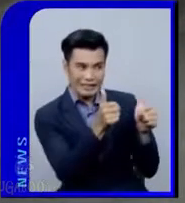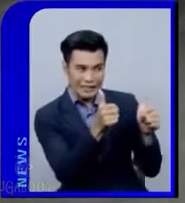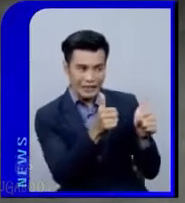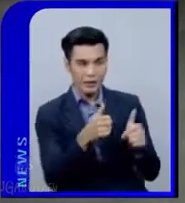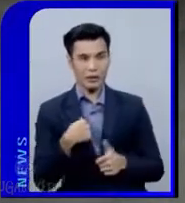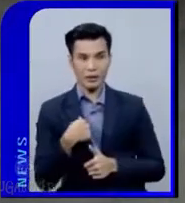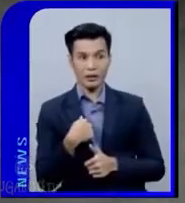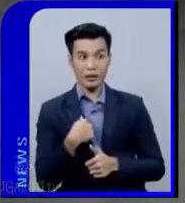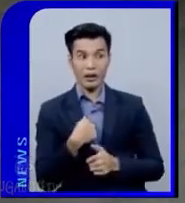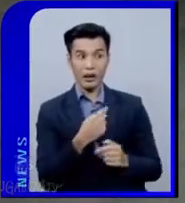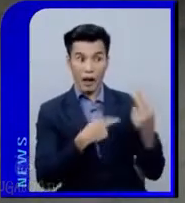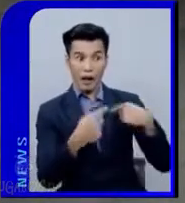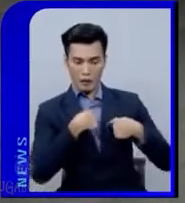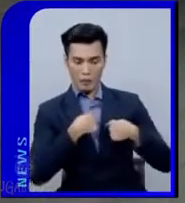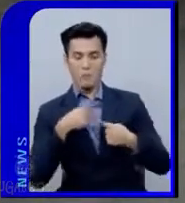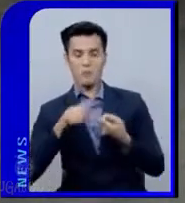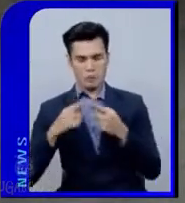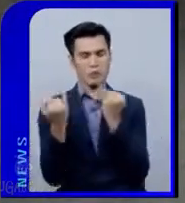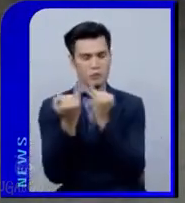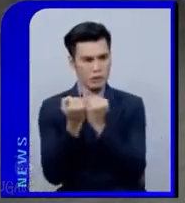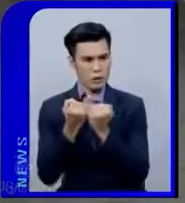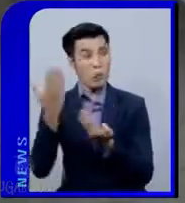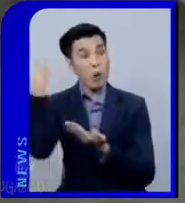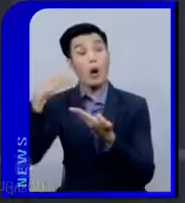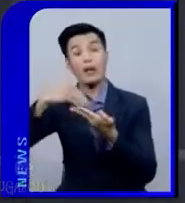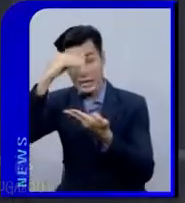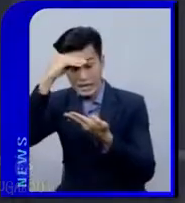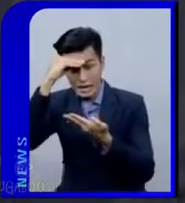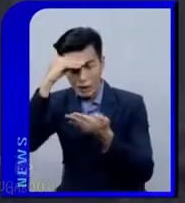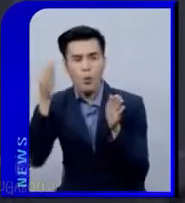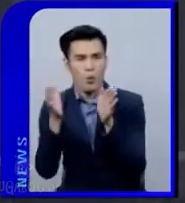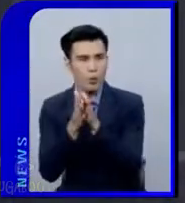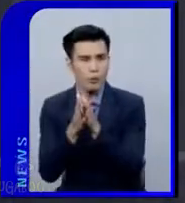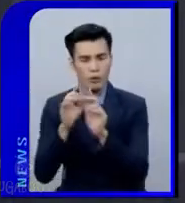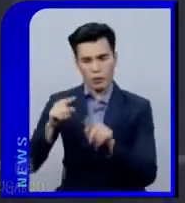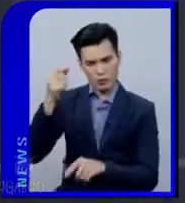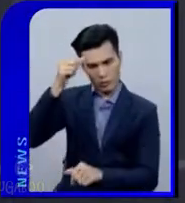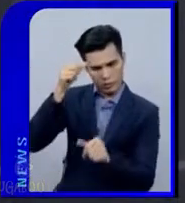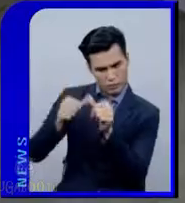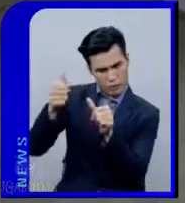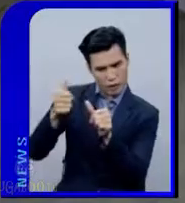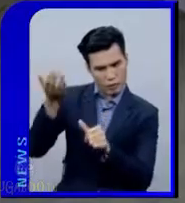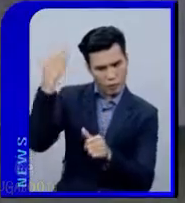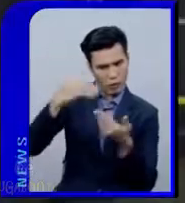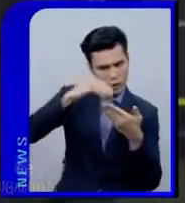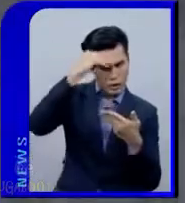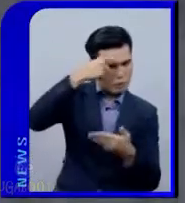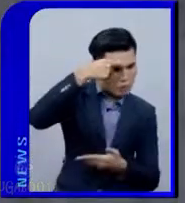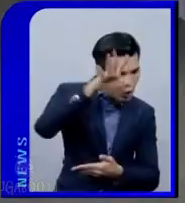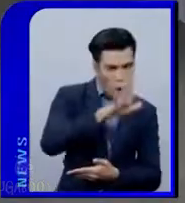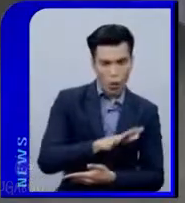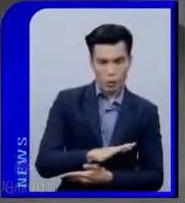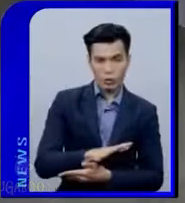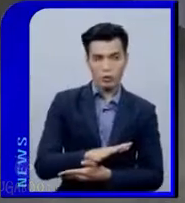ครับ พอดีเลยสนิทกันเป็นเพื่อนกันเคยเรียนด้วยกันแถวๆบางซื่อ แต่ผมจำได้น้องกาละเกดเนี่ยเรียนอยู่ต่างจังหวัดนะครับ